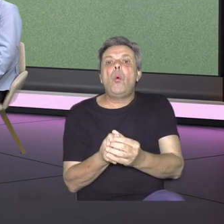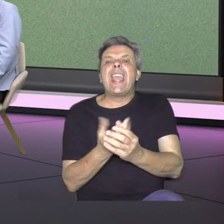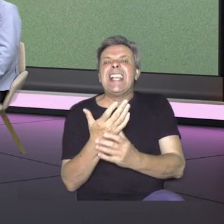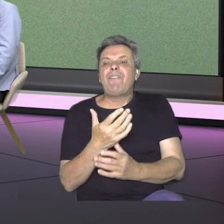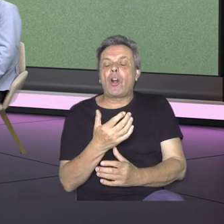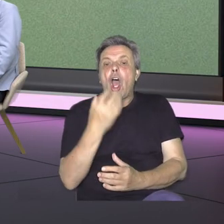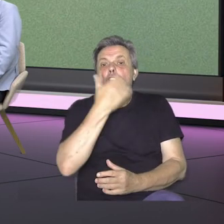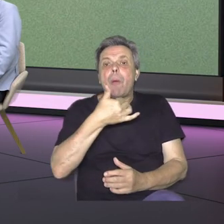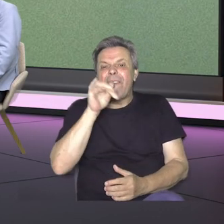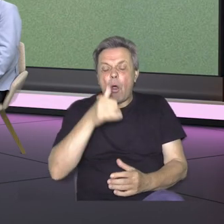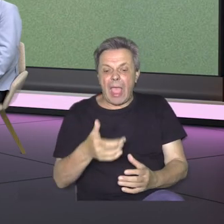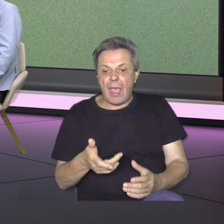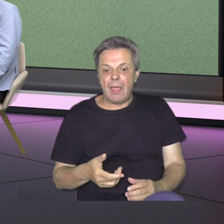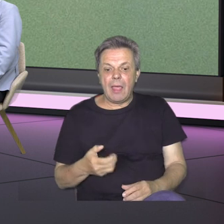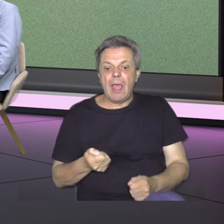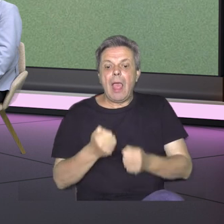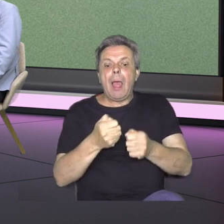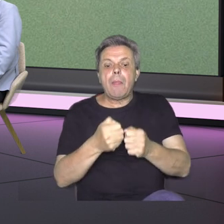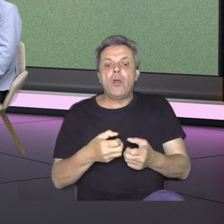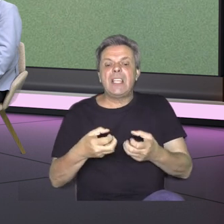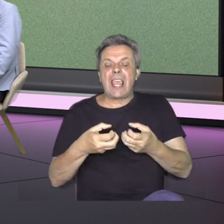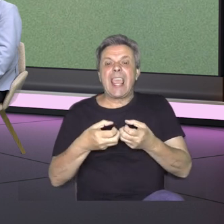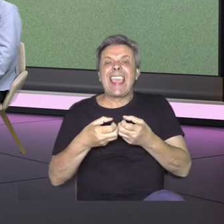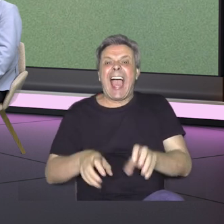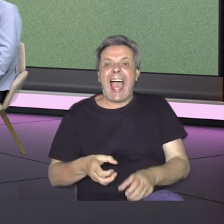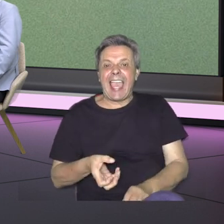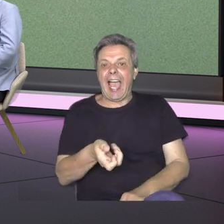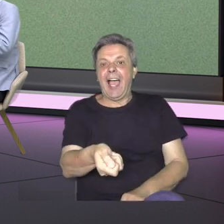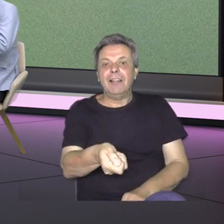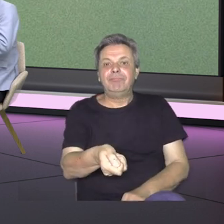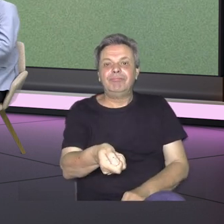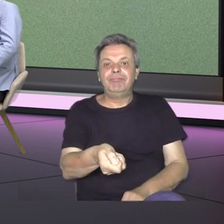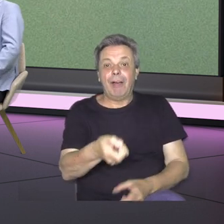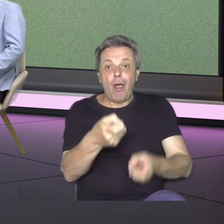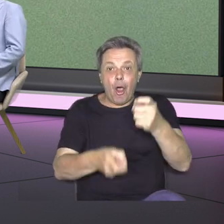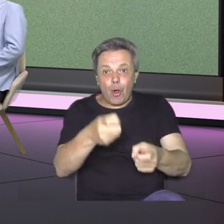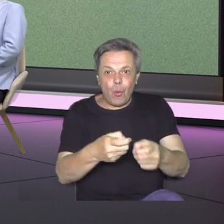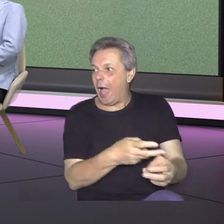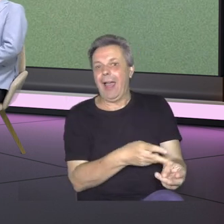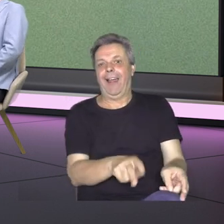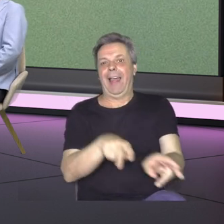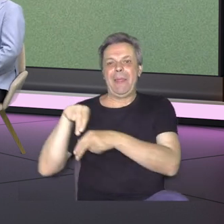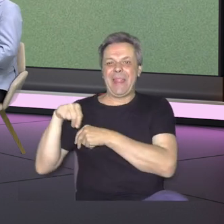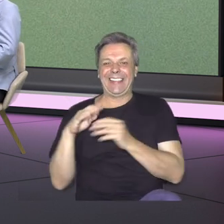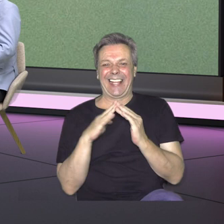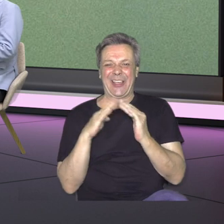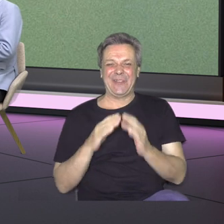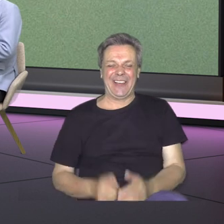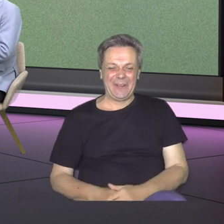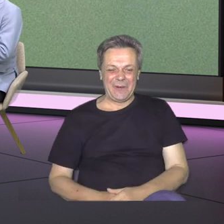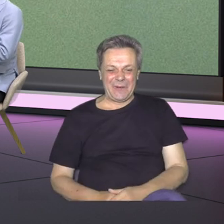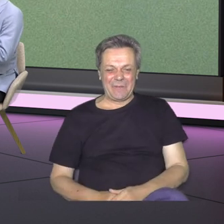izvor gejzira i nosi jaja, skuha i nosi kući. Super. Nema